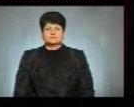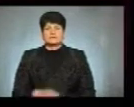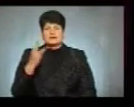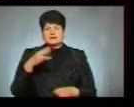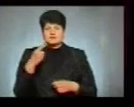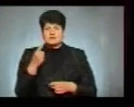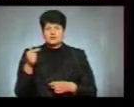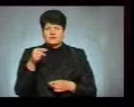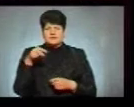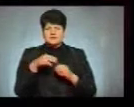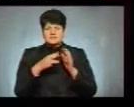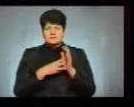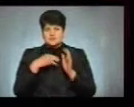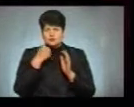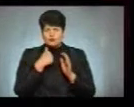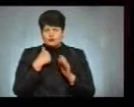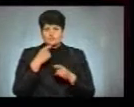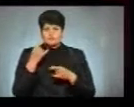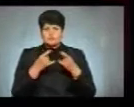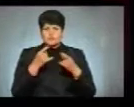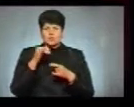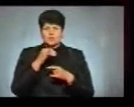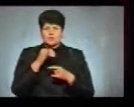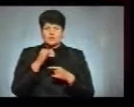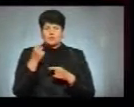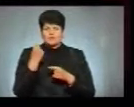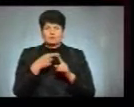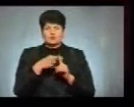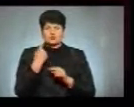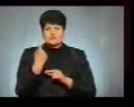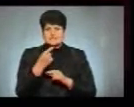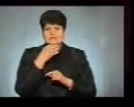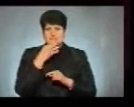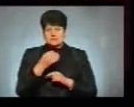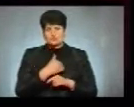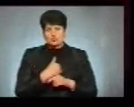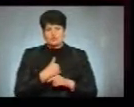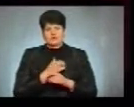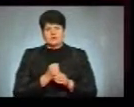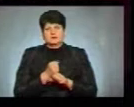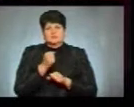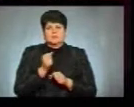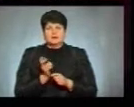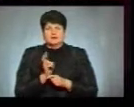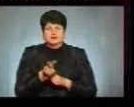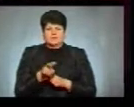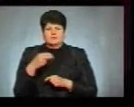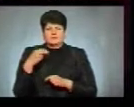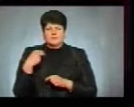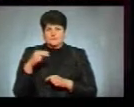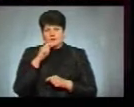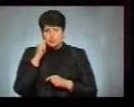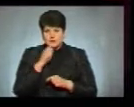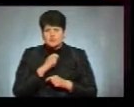«31 грудня 2018-го в ефірі телеканал «1+1» Зеленський оголосив про намір балотуватися у президенти України. Дещо пообіцяю